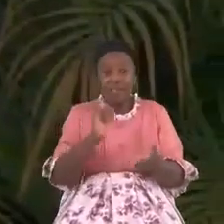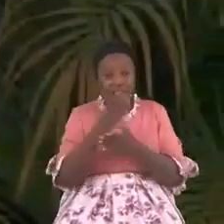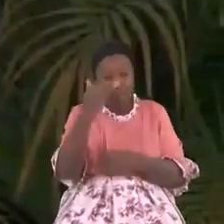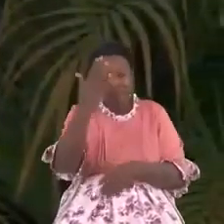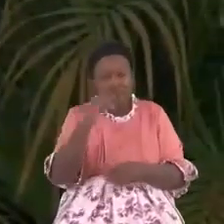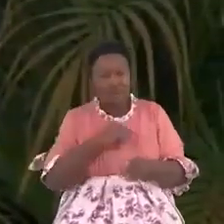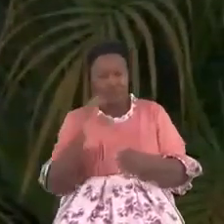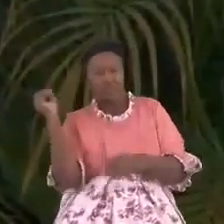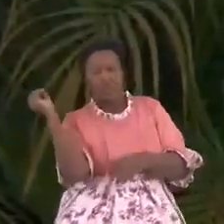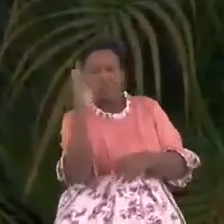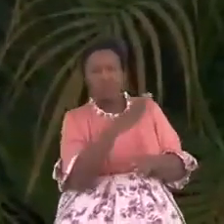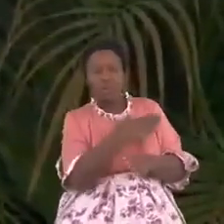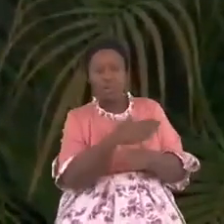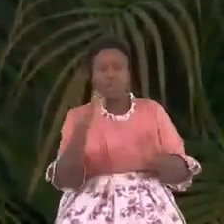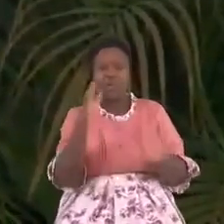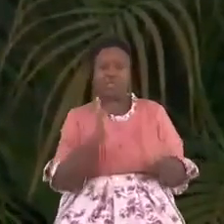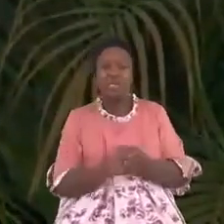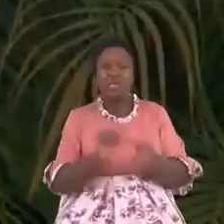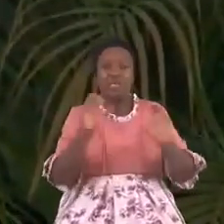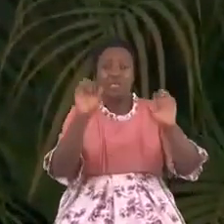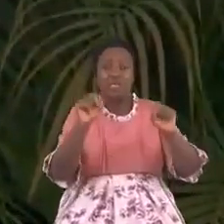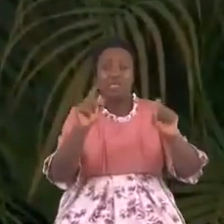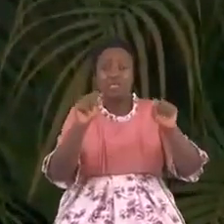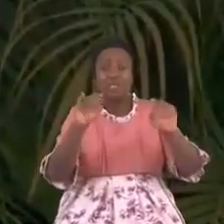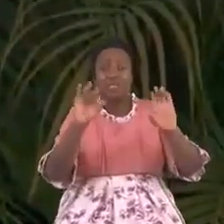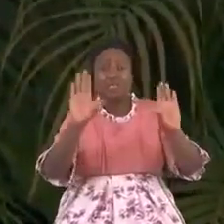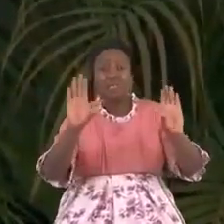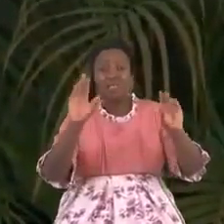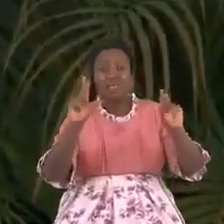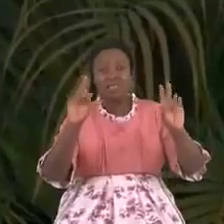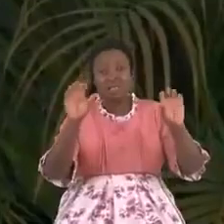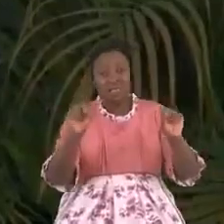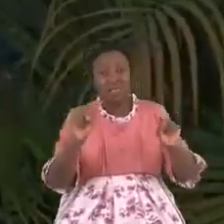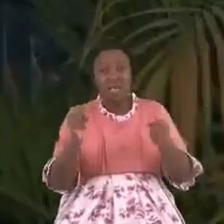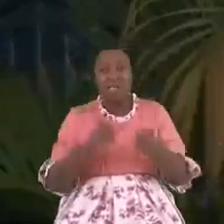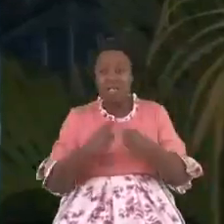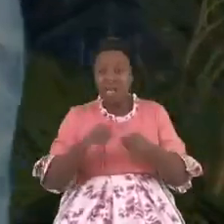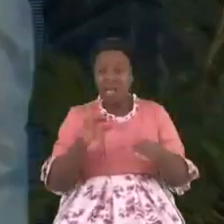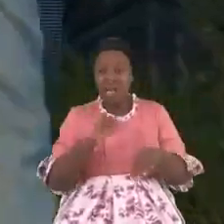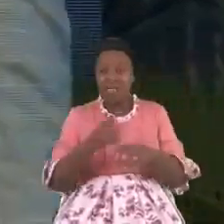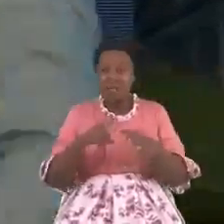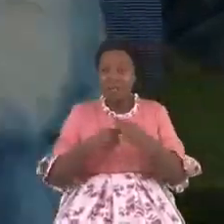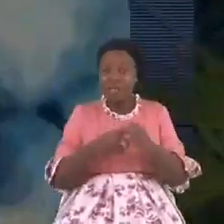na mbido. Ọ dị ka ị na-amụ otu esi aga ije,